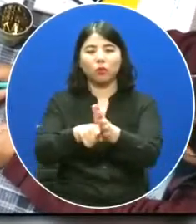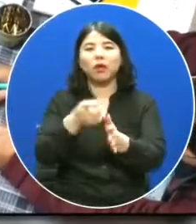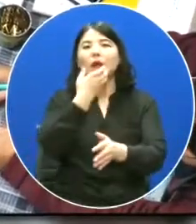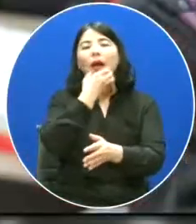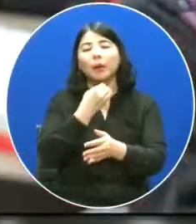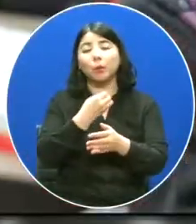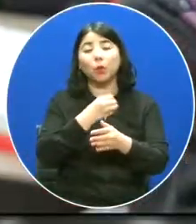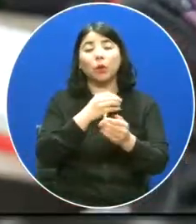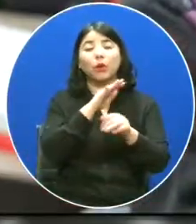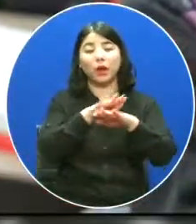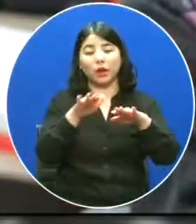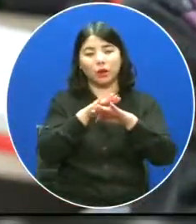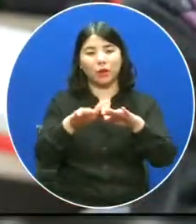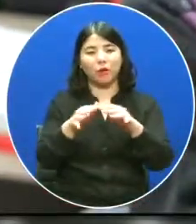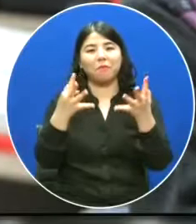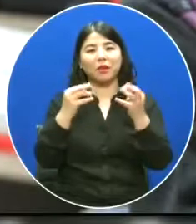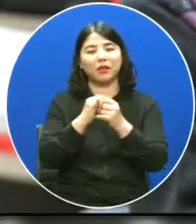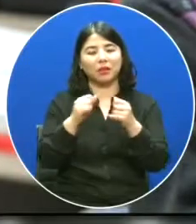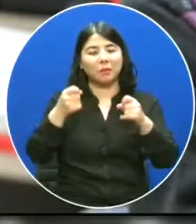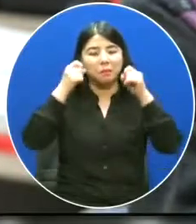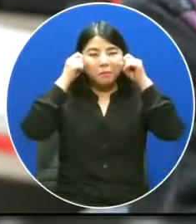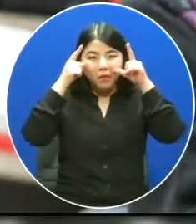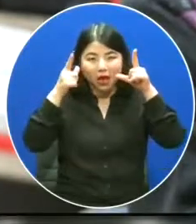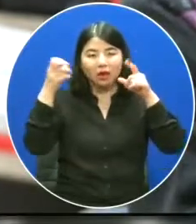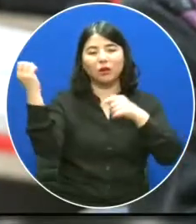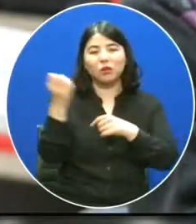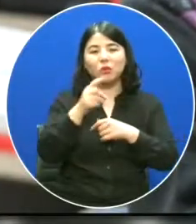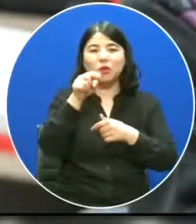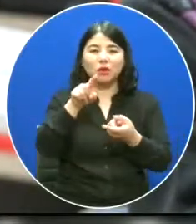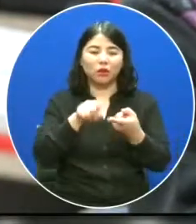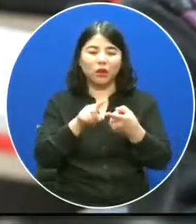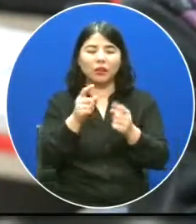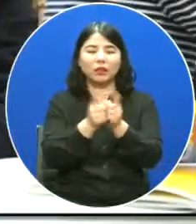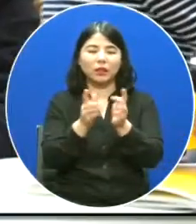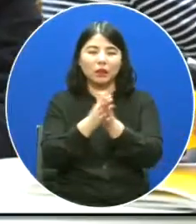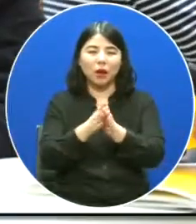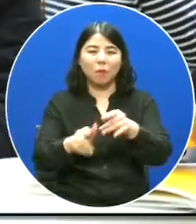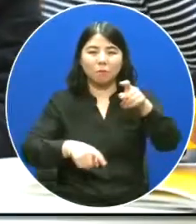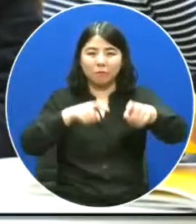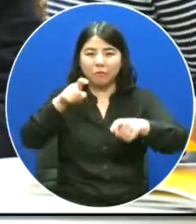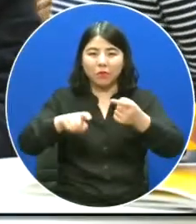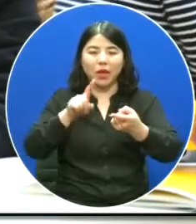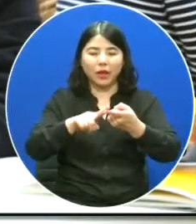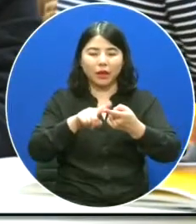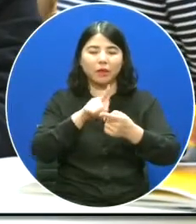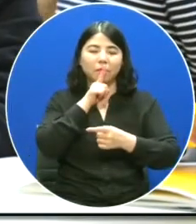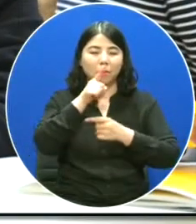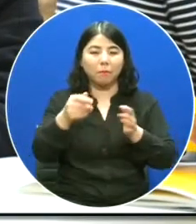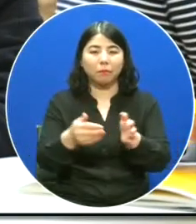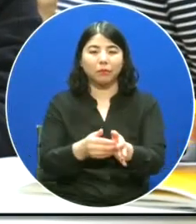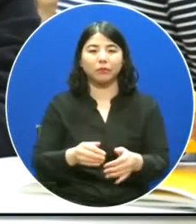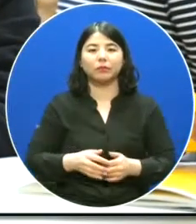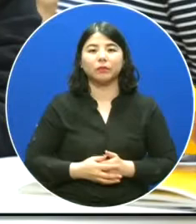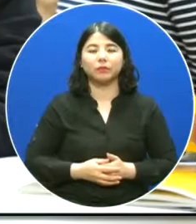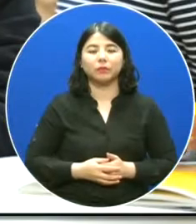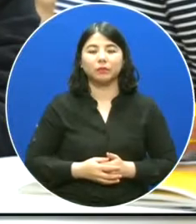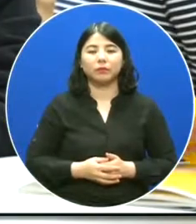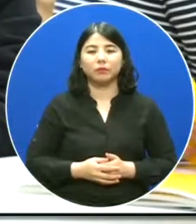행복 솔루션이라는 것을 많은 사람들이 깨닫고 또 그것을 직접 실천해가고 있다는 사실을 말해준 것입니다.